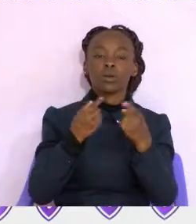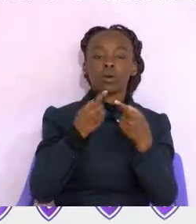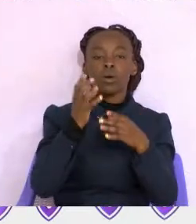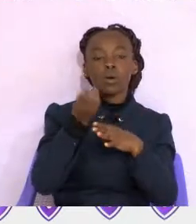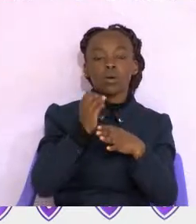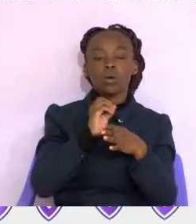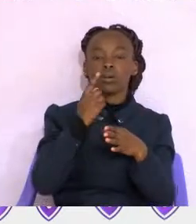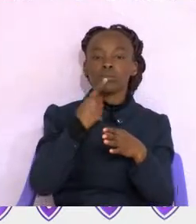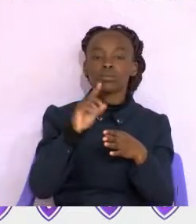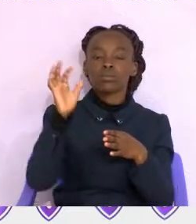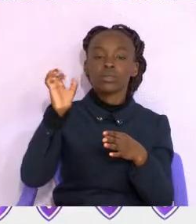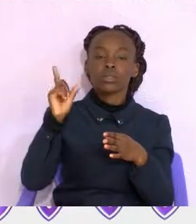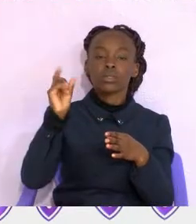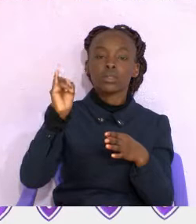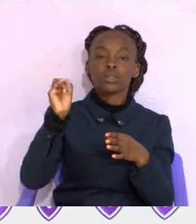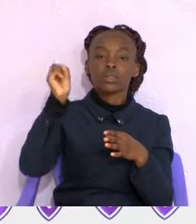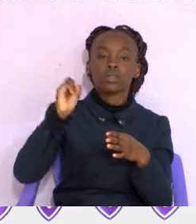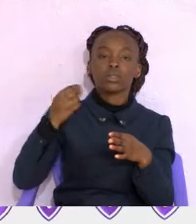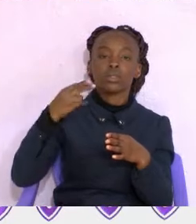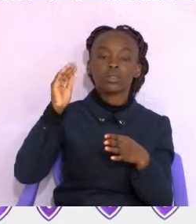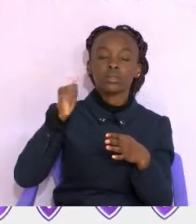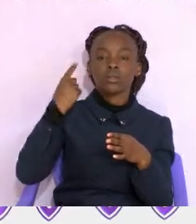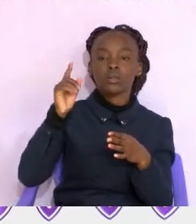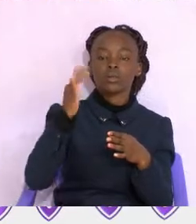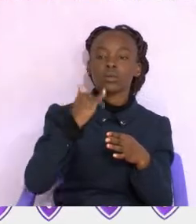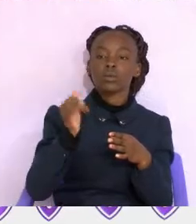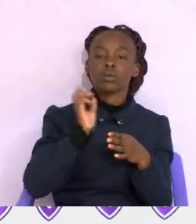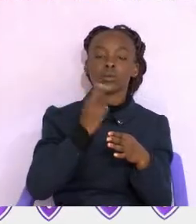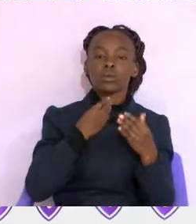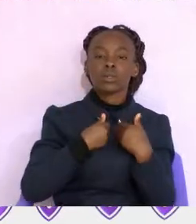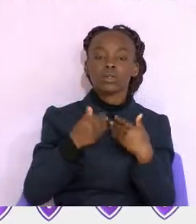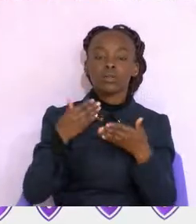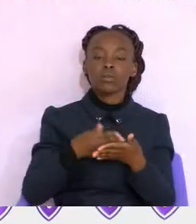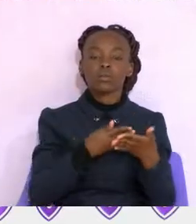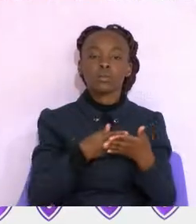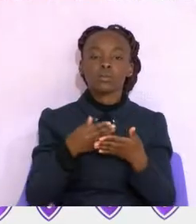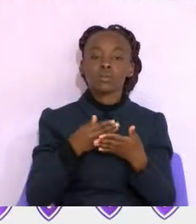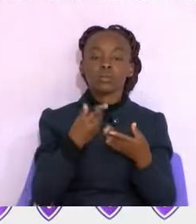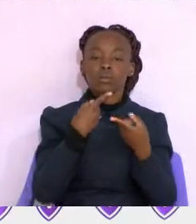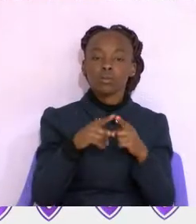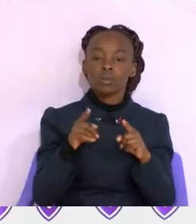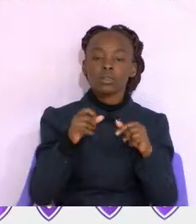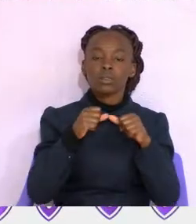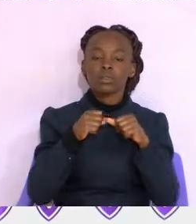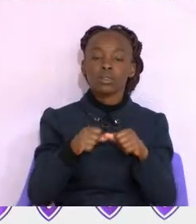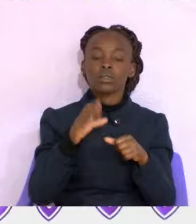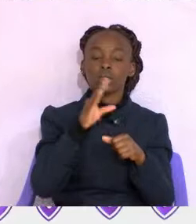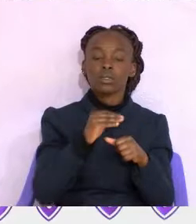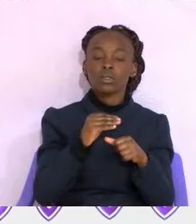tumepata sasa mtoto na nyumba imekuwa kidogo. Wapendwa, bado alibakia na akawacha kwa